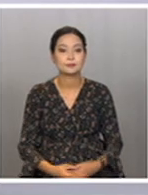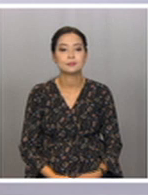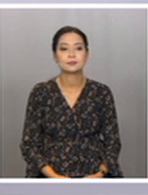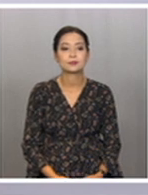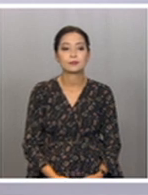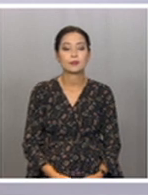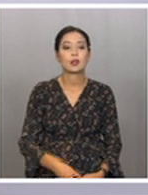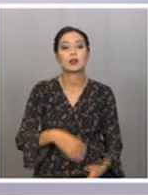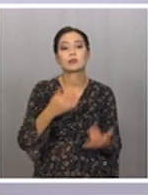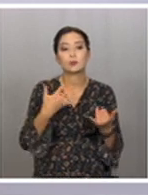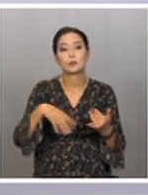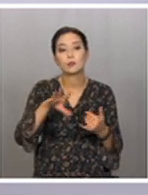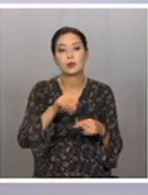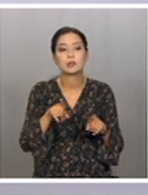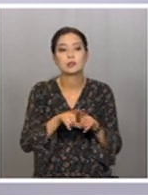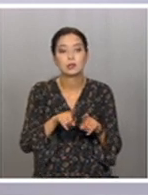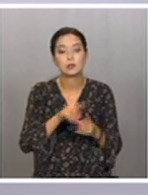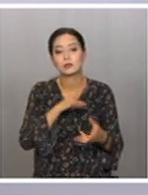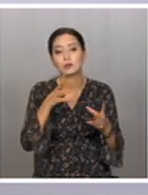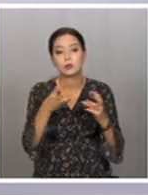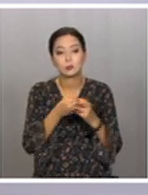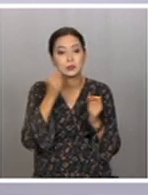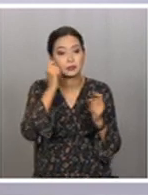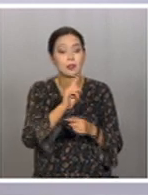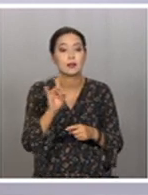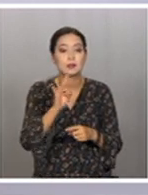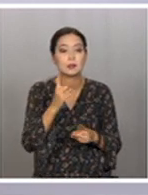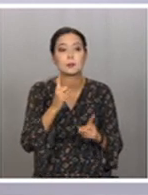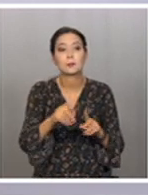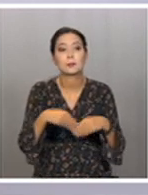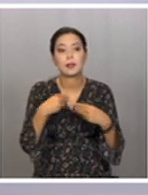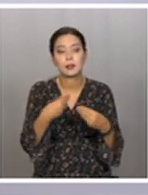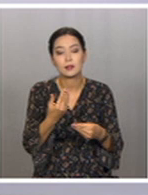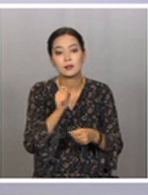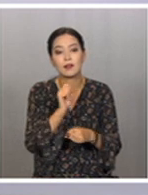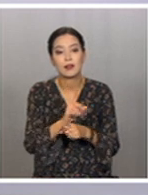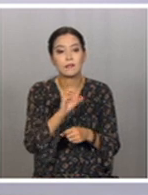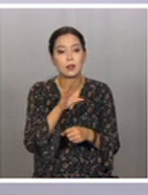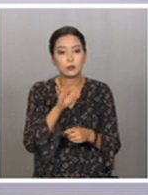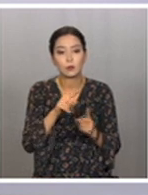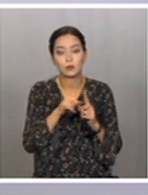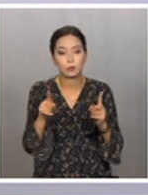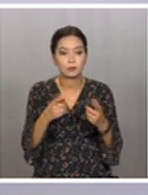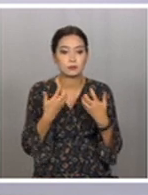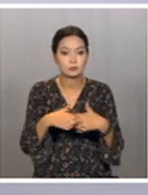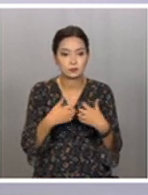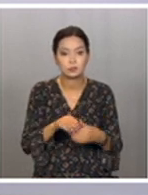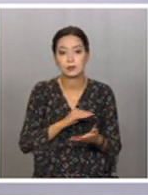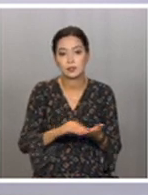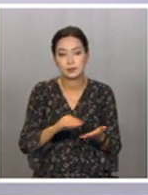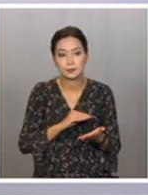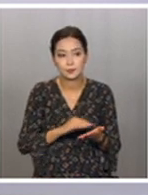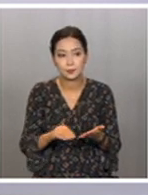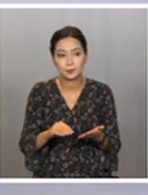Сонда біз перпендикуляр шартты біле тұра алдыменен берілген векторларды есептеп алайық.